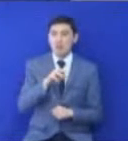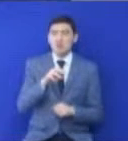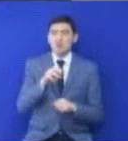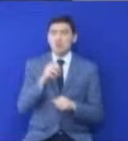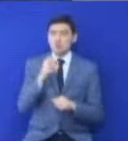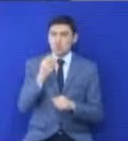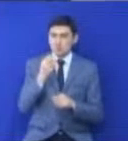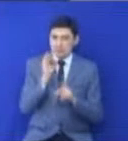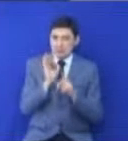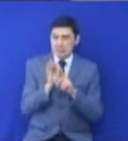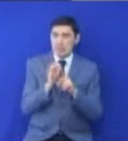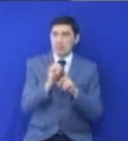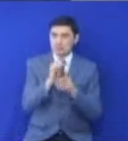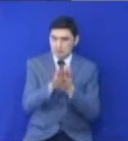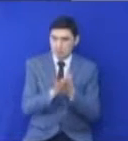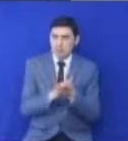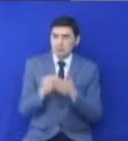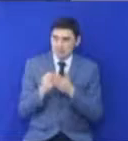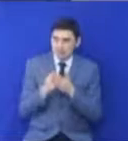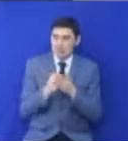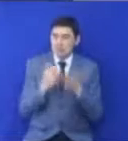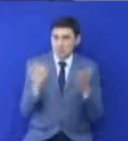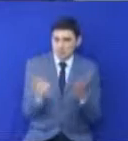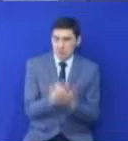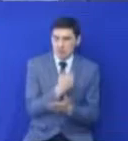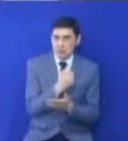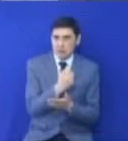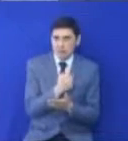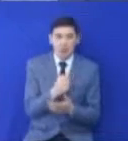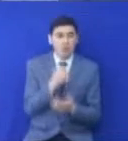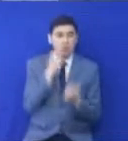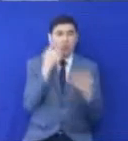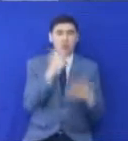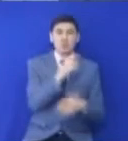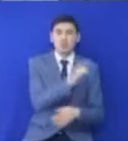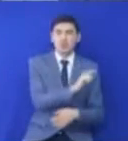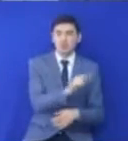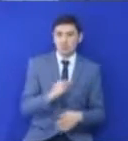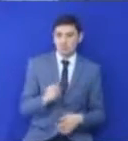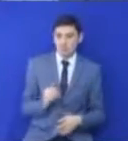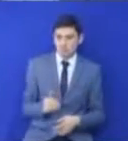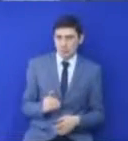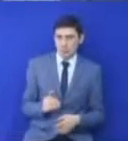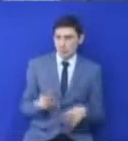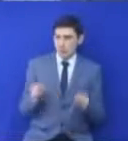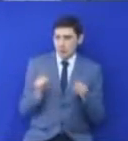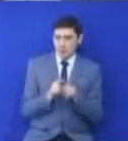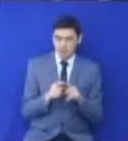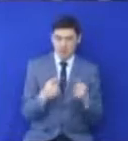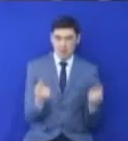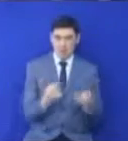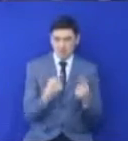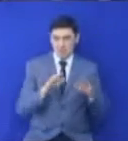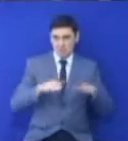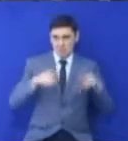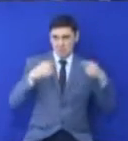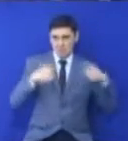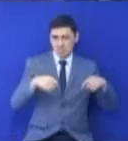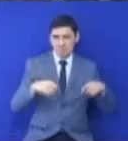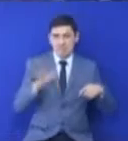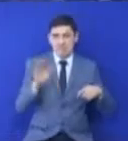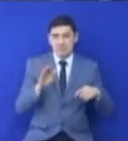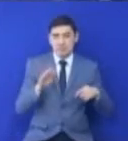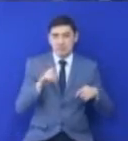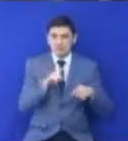мақсатқа қол жеткізеді. Істерін жаңа бастаған көптеген кәсіпкерлер көшбасшыларының базарда алып-сату орны ғана емес, сауда